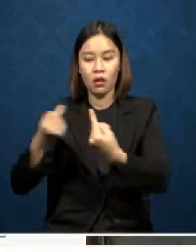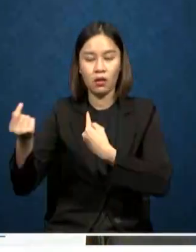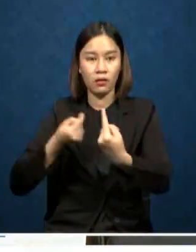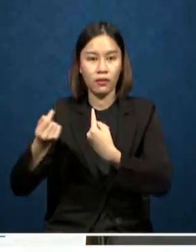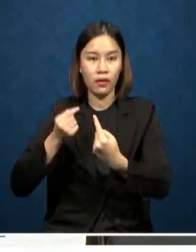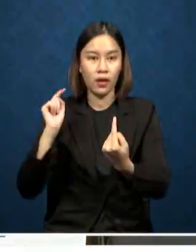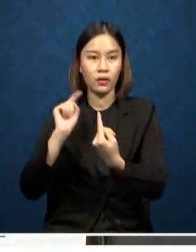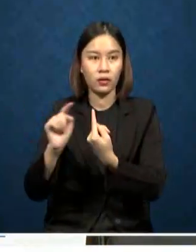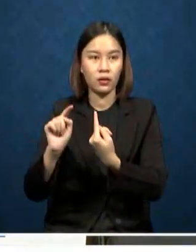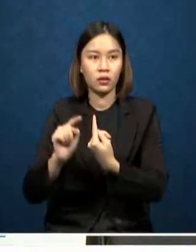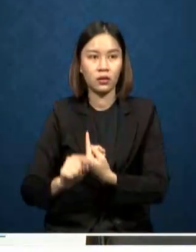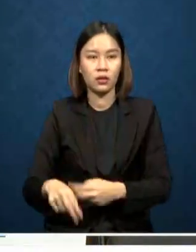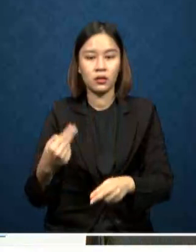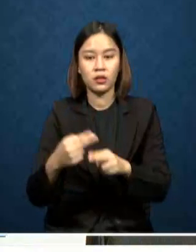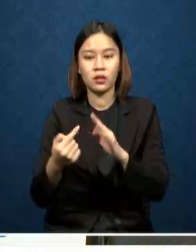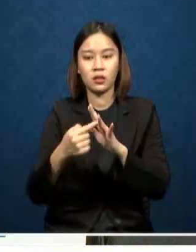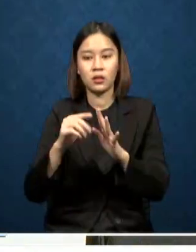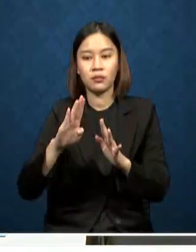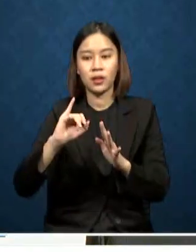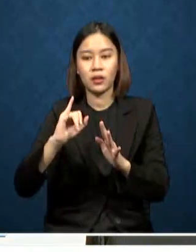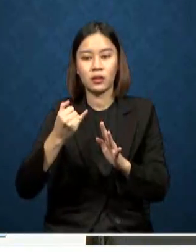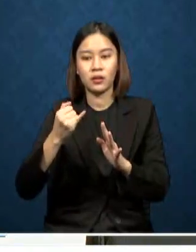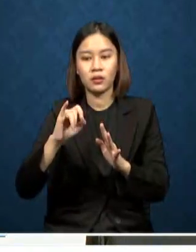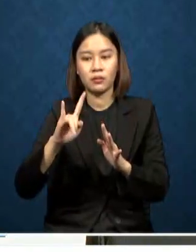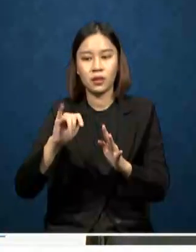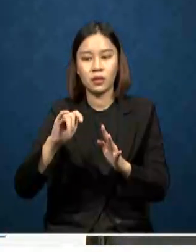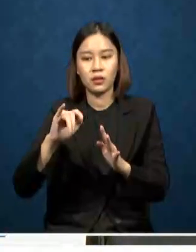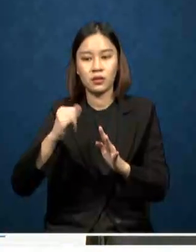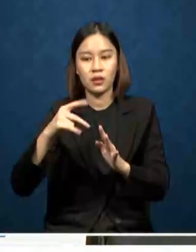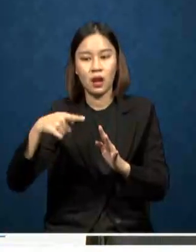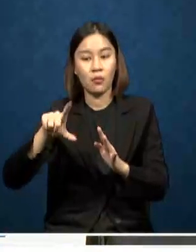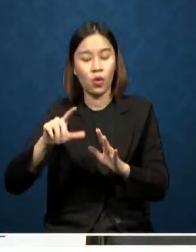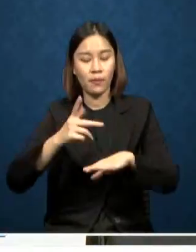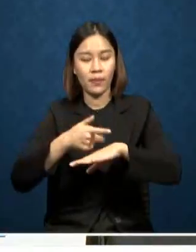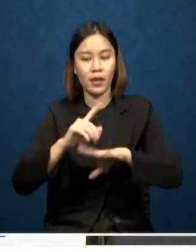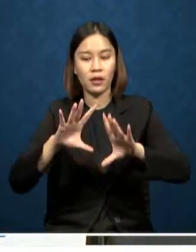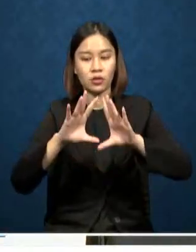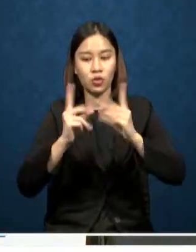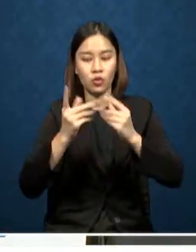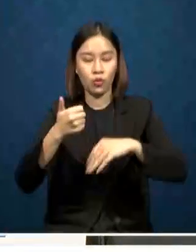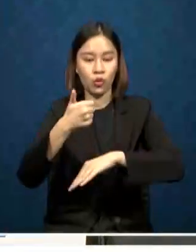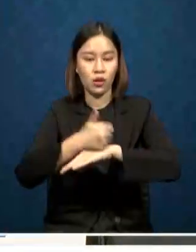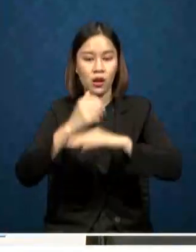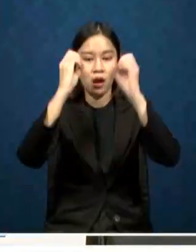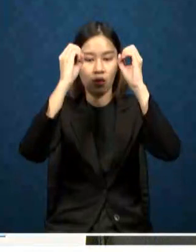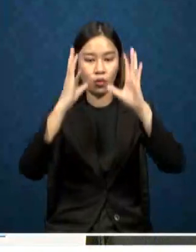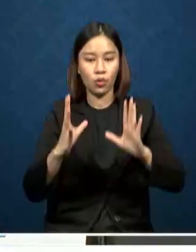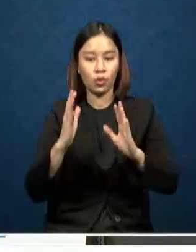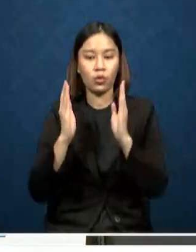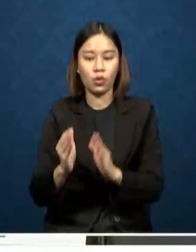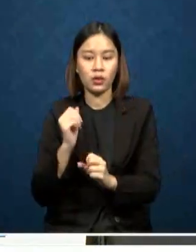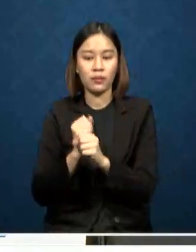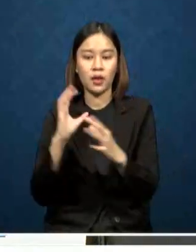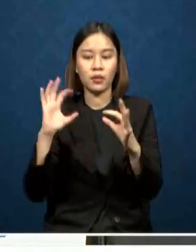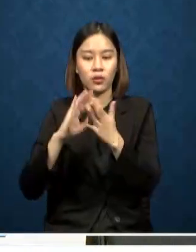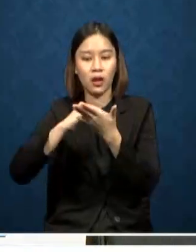จากคุณเบญจพลพาลีซึ่งเป็นประธานชมรมผู้บริหารครูและบุคลากรทางการ